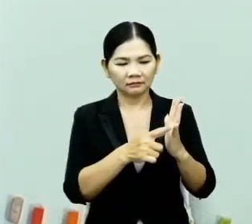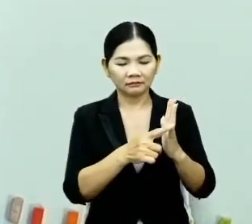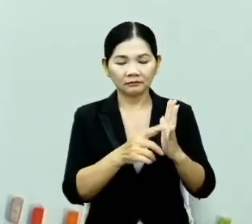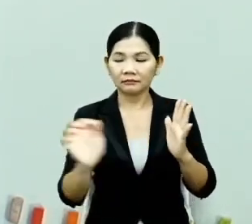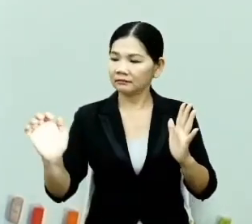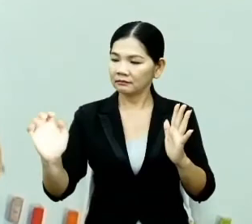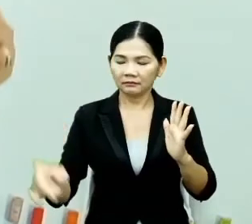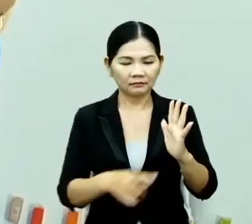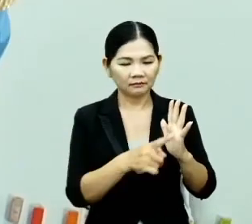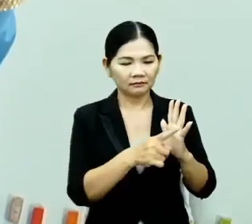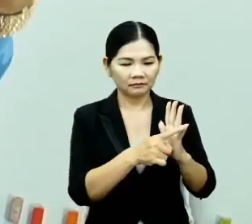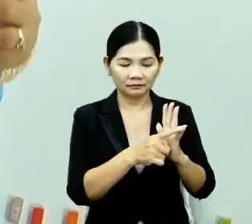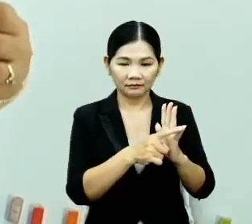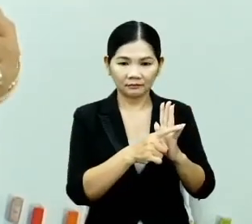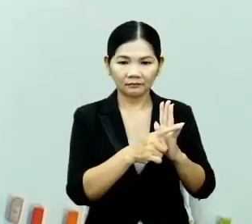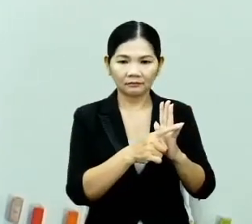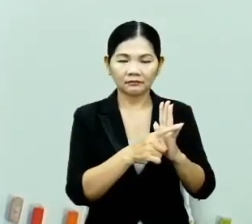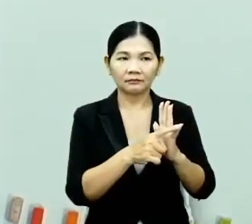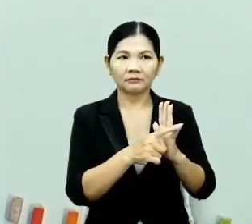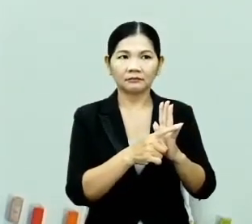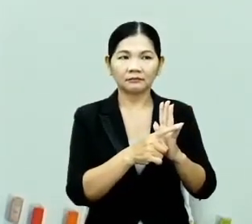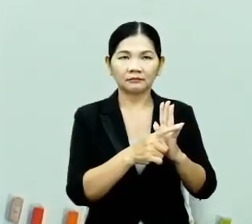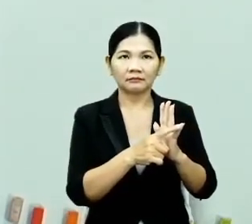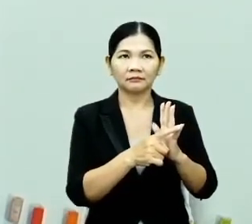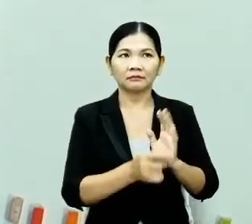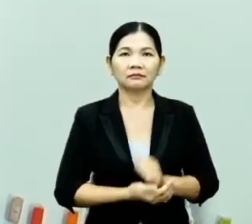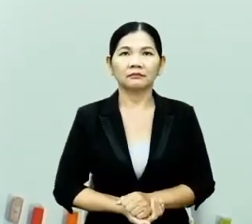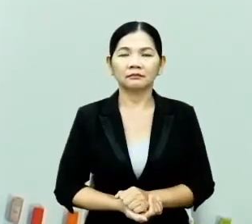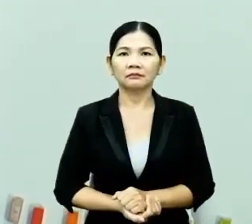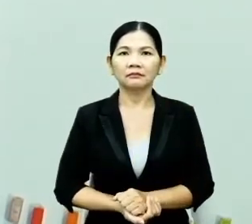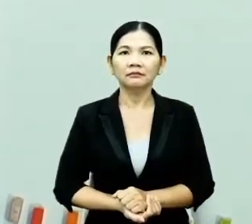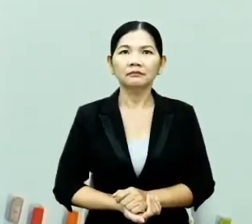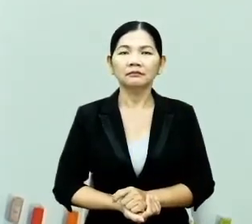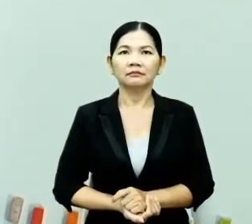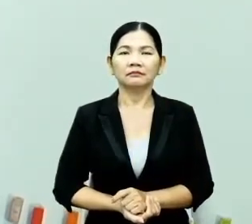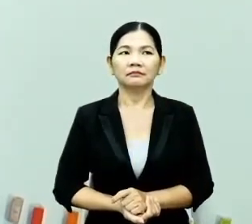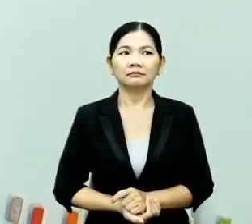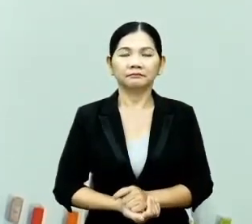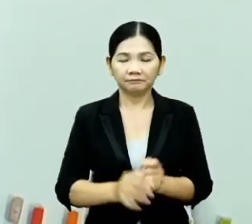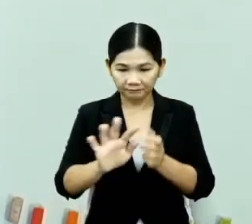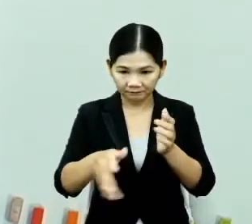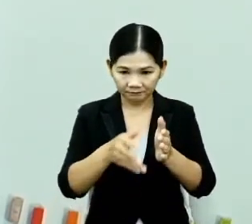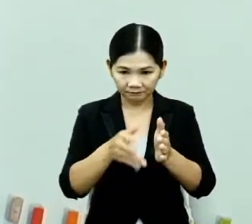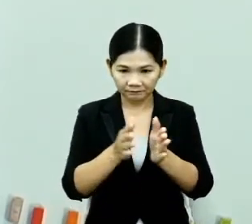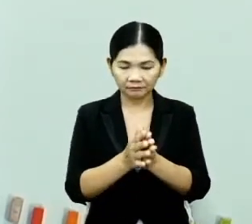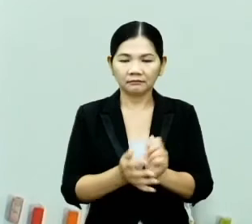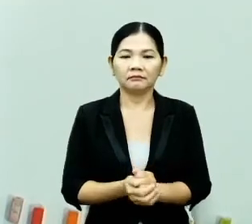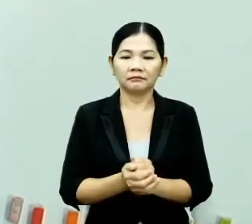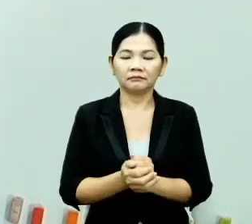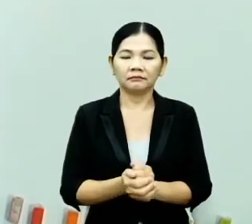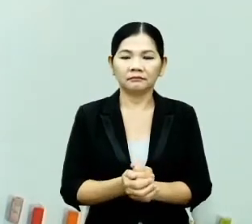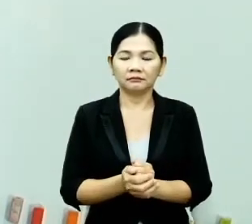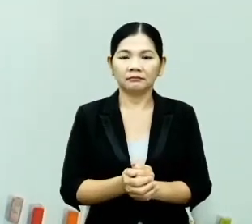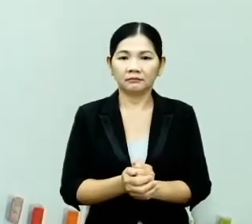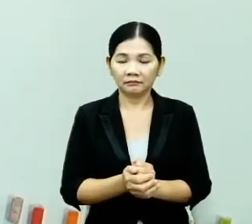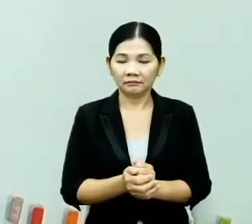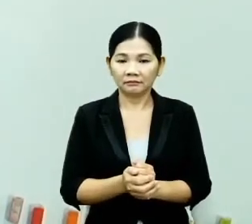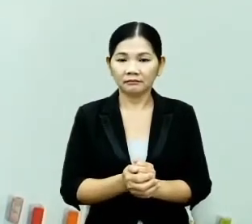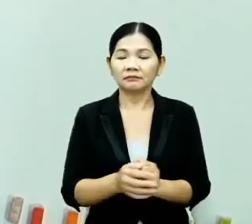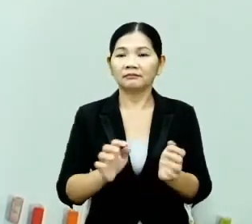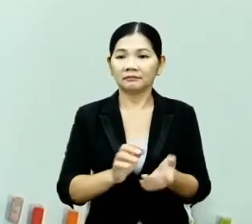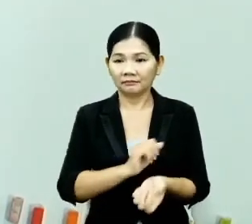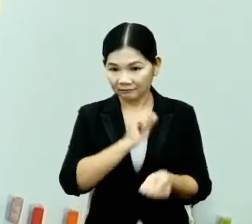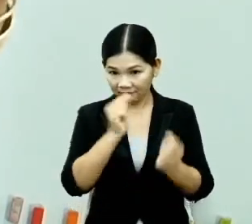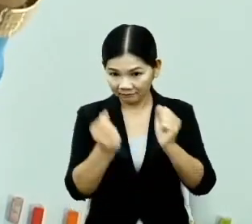ចអើចាចាអរគុណកូនកូនយ៉ាងអ្នកគ្រូដូរខាងណាមែន